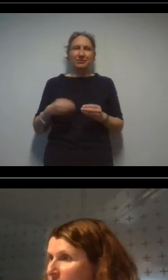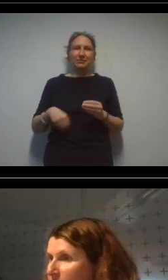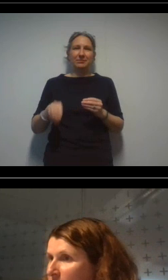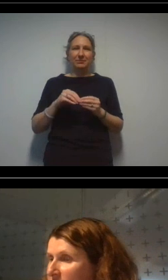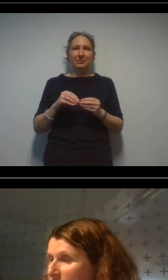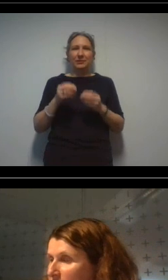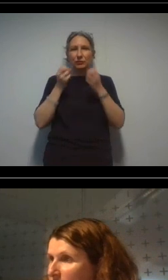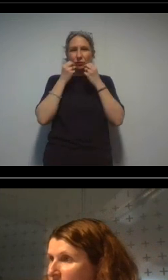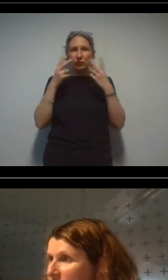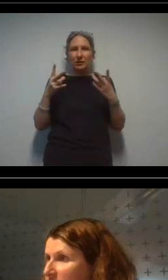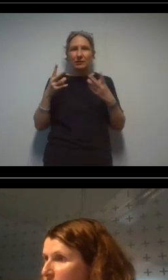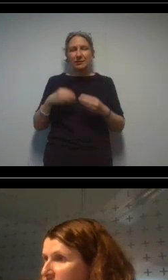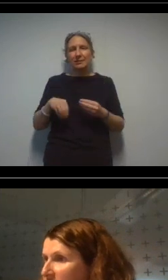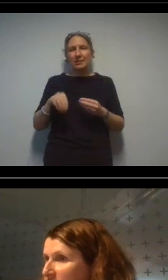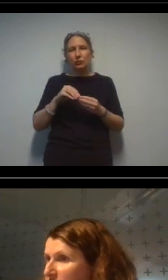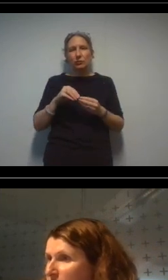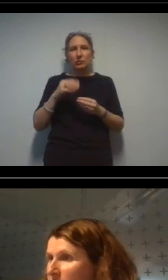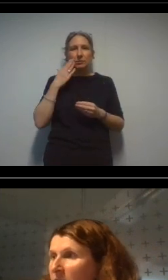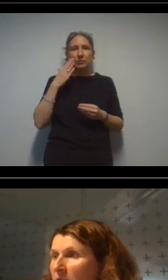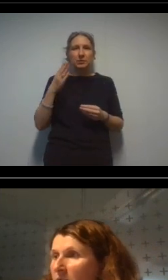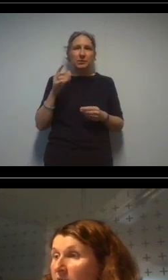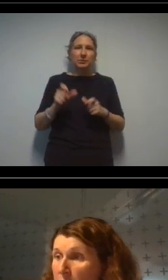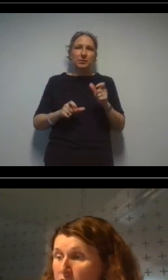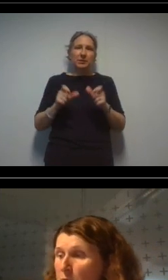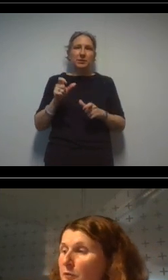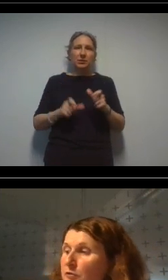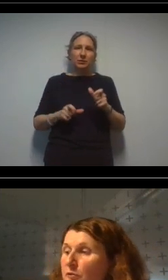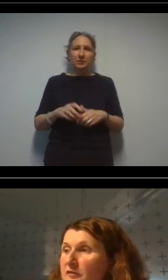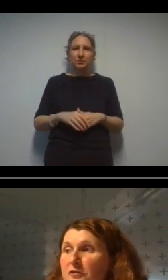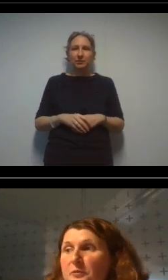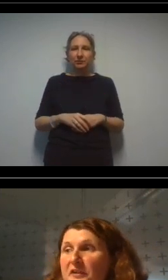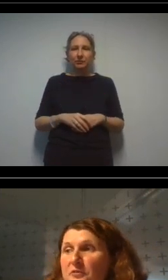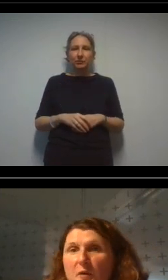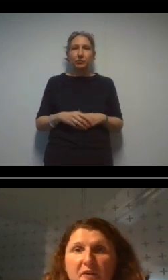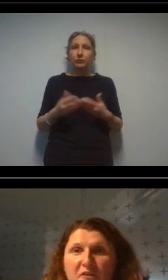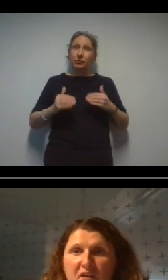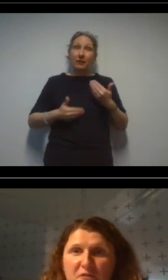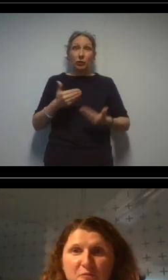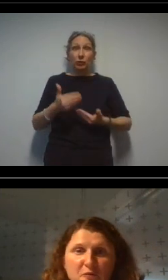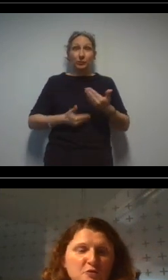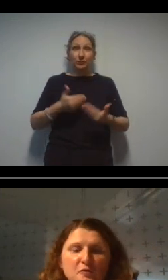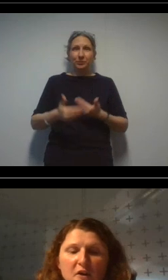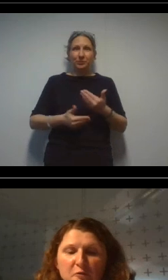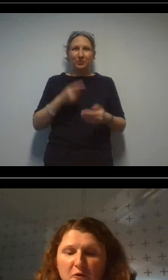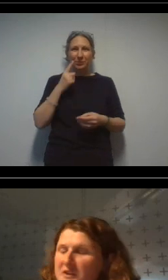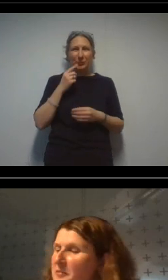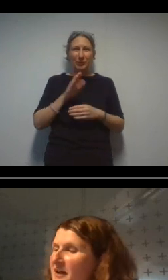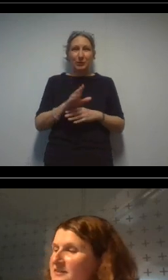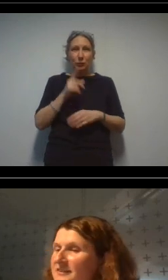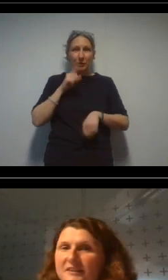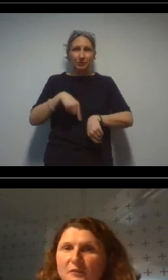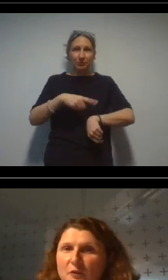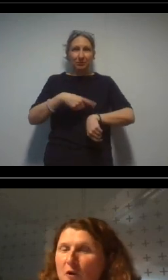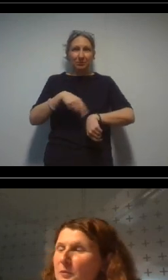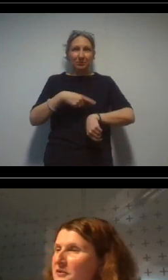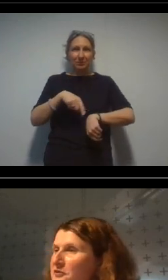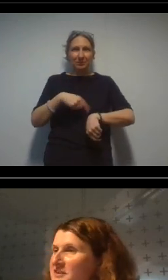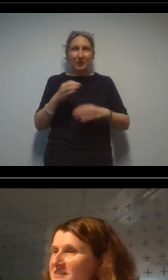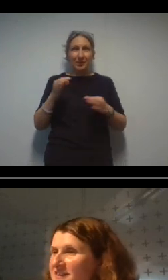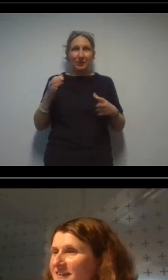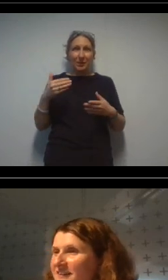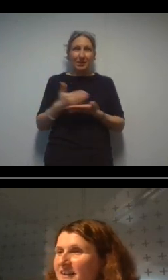les personnes qui disent aussi des questions. Très bien, je propose qu'on avance peut-être sur la présentation. Je vois le temps qui passe et on a